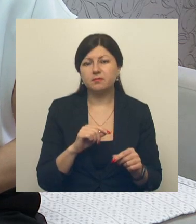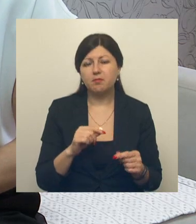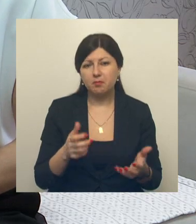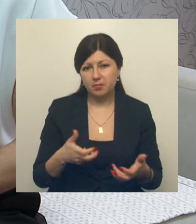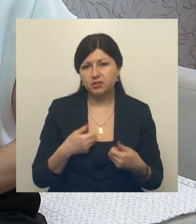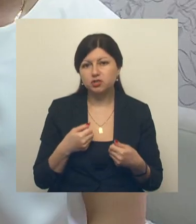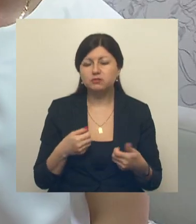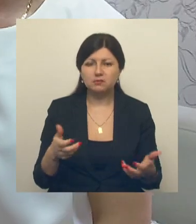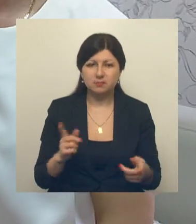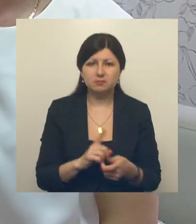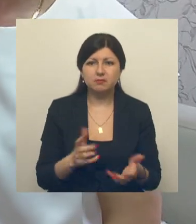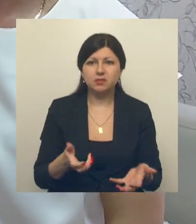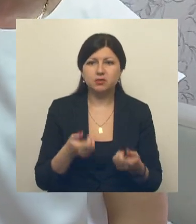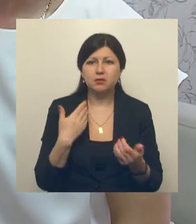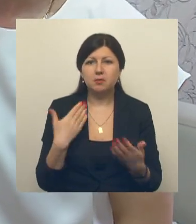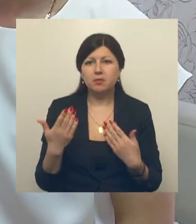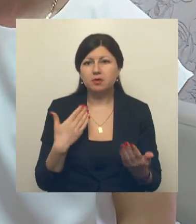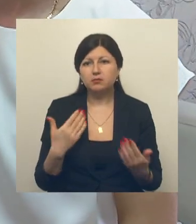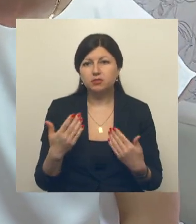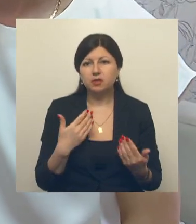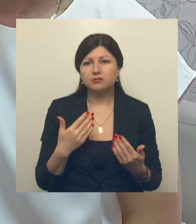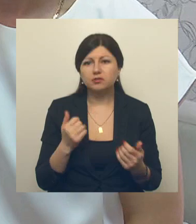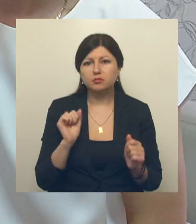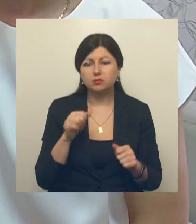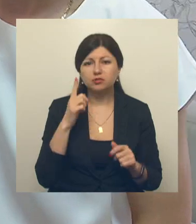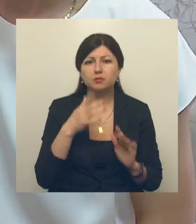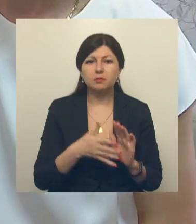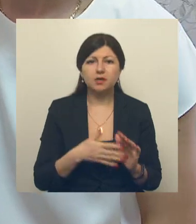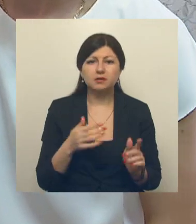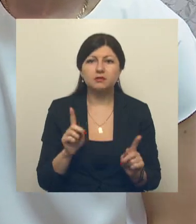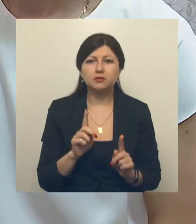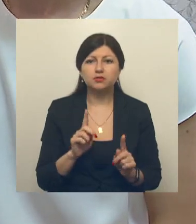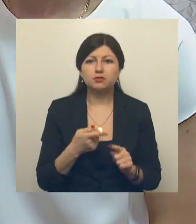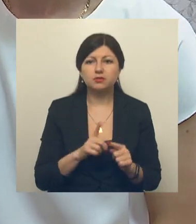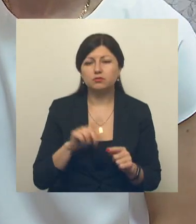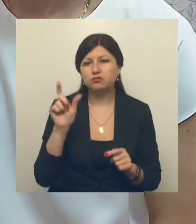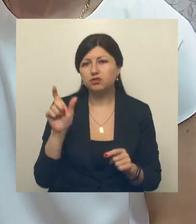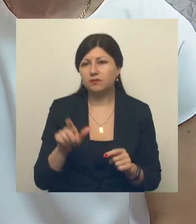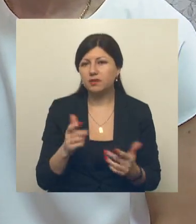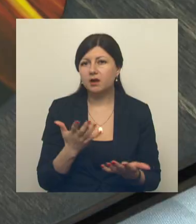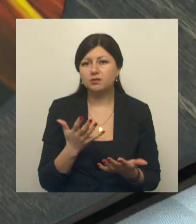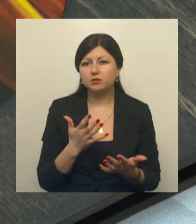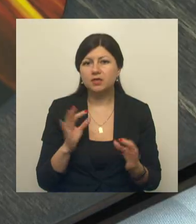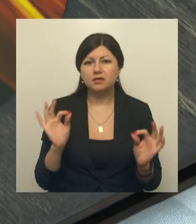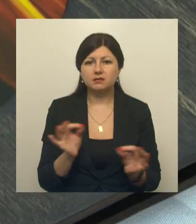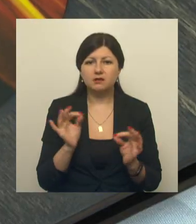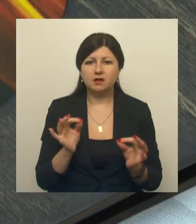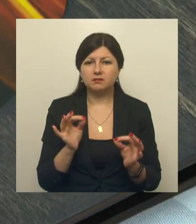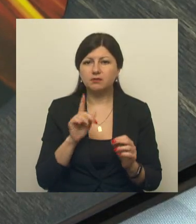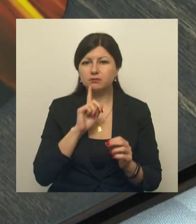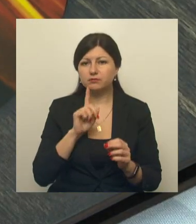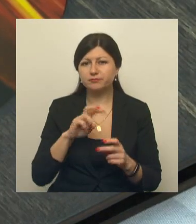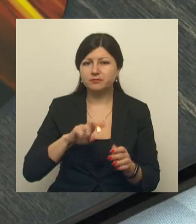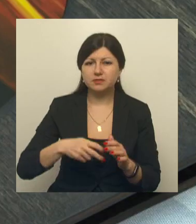Поддержишь? Конечно, поддержу. Вот с ним пообщавшись, можно понять, что это тот человек, который никогда не останется в